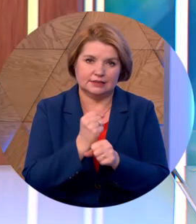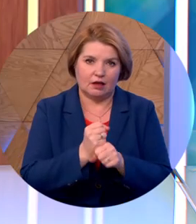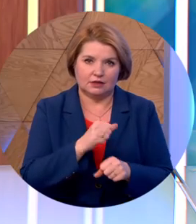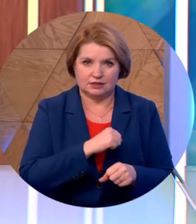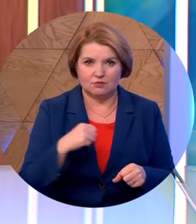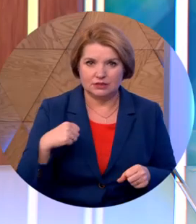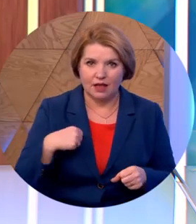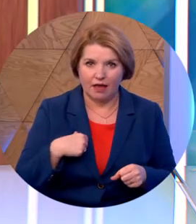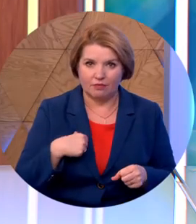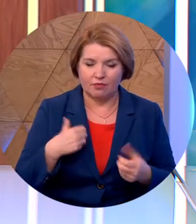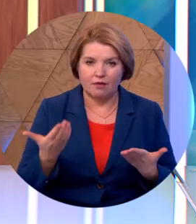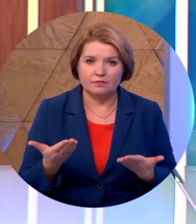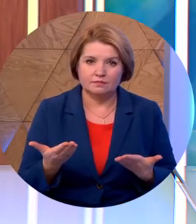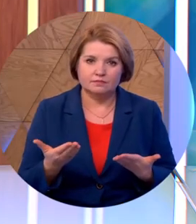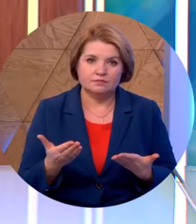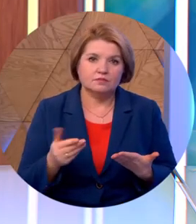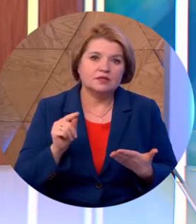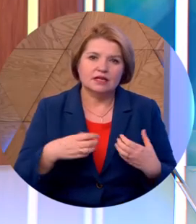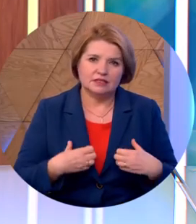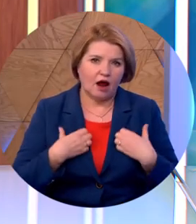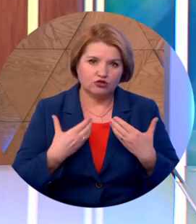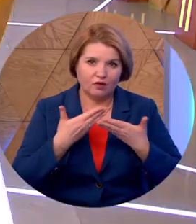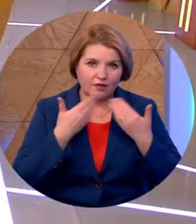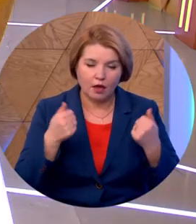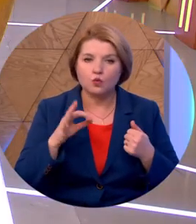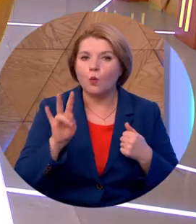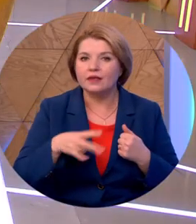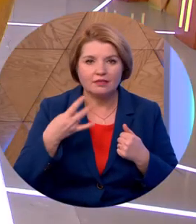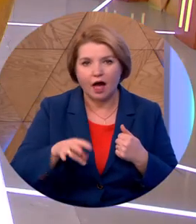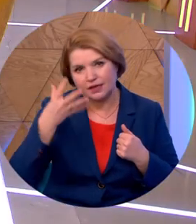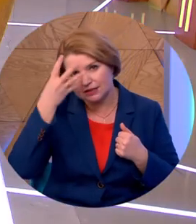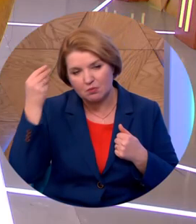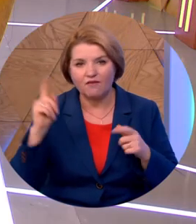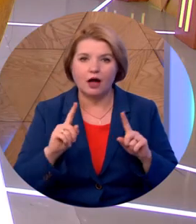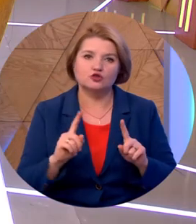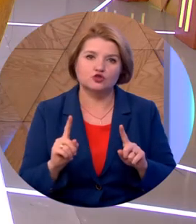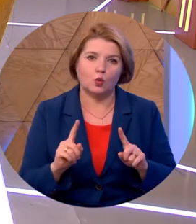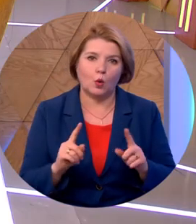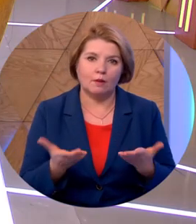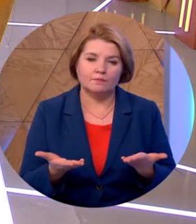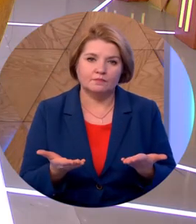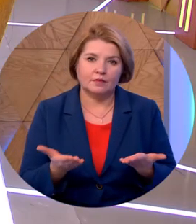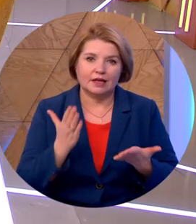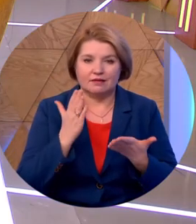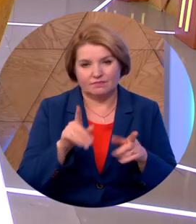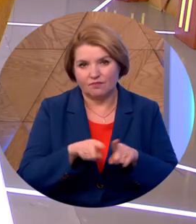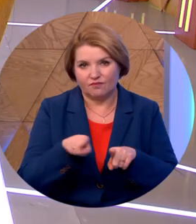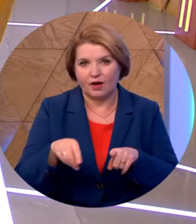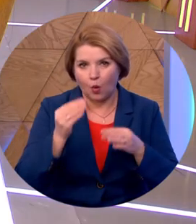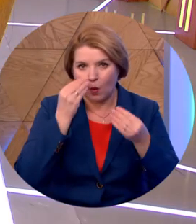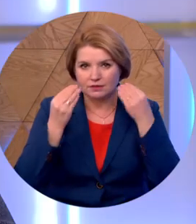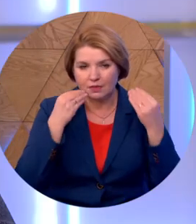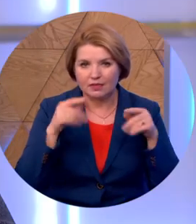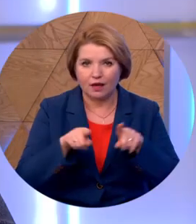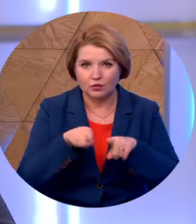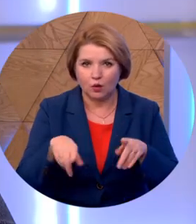самостоятельно совершенно страшного здесь ничего нет но не надо забывать что есть конечно э как косметология так и реабилитация